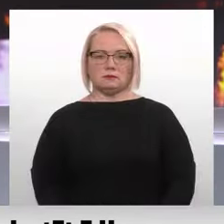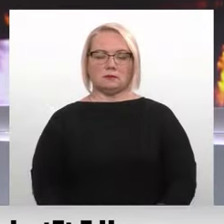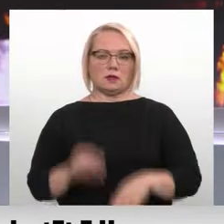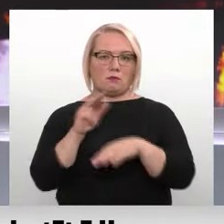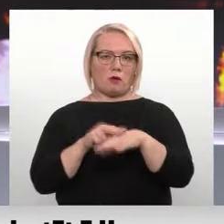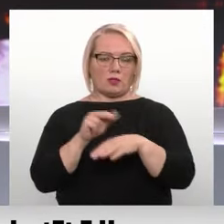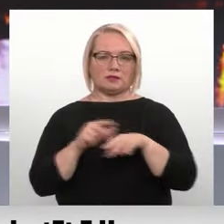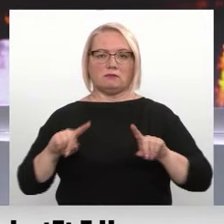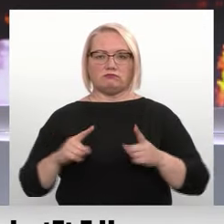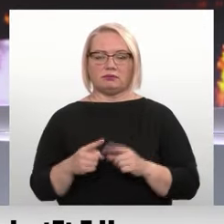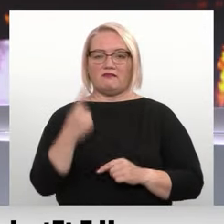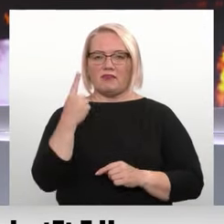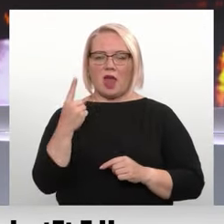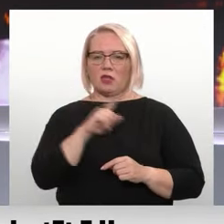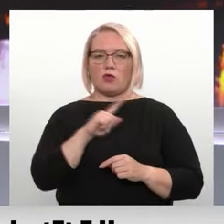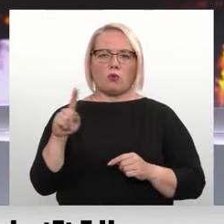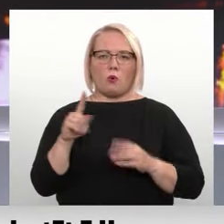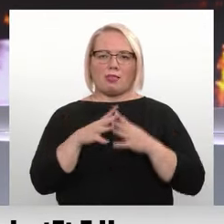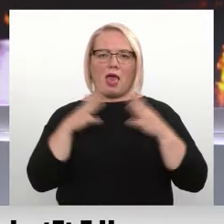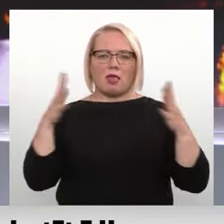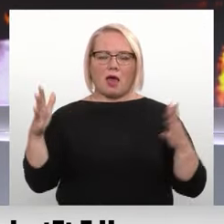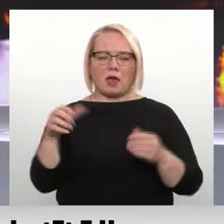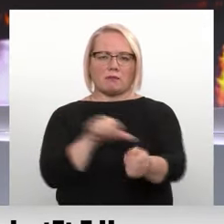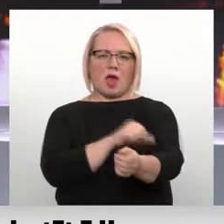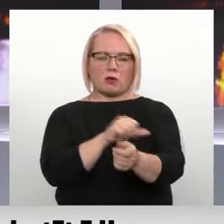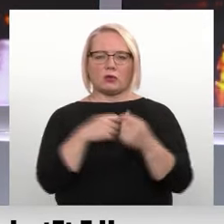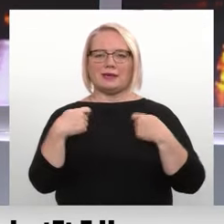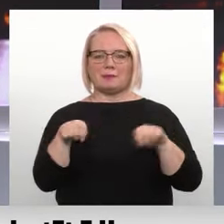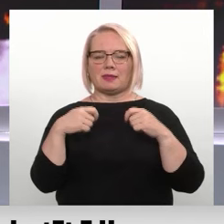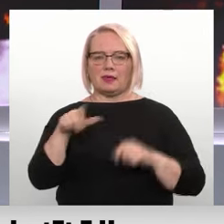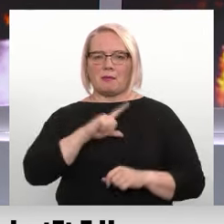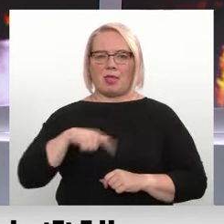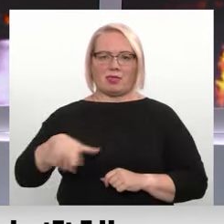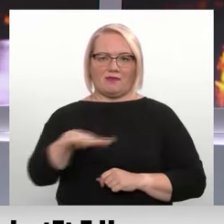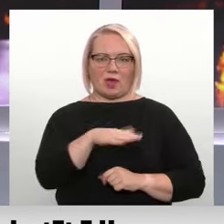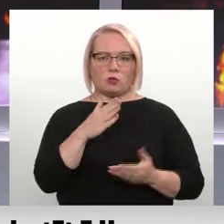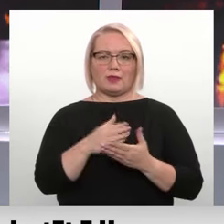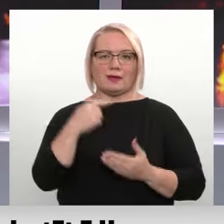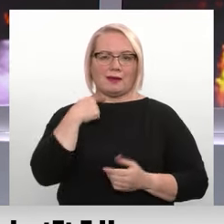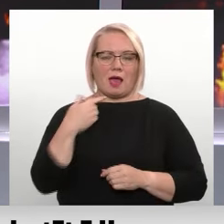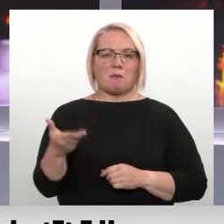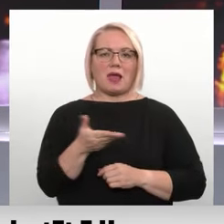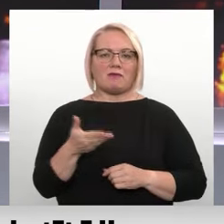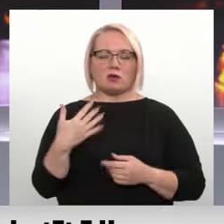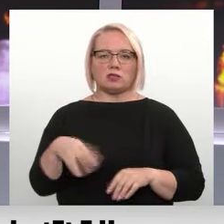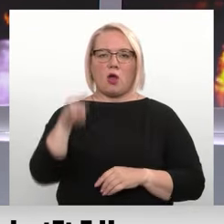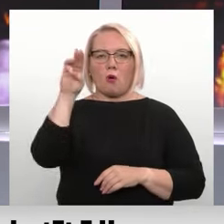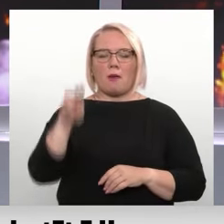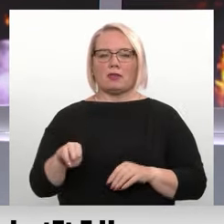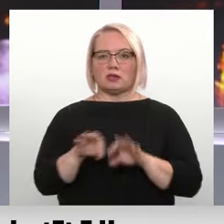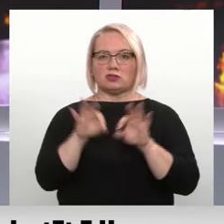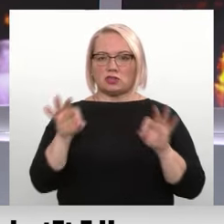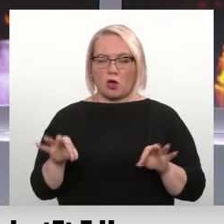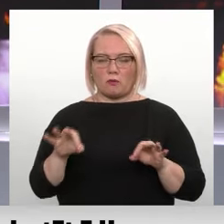Policija aizturējusi vienu no ietekmīgākajiem narkotiku izplatītājiem Latvijā. Tas noticis Rīgā Pļavniekos jau mēneša sākumā,